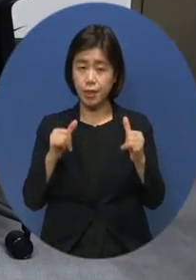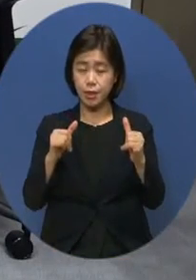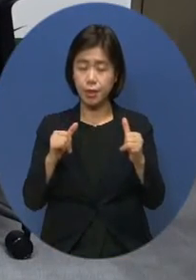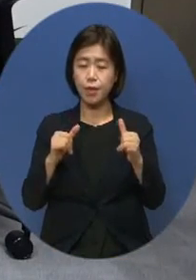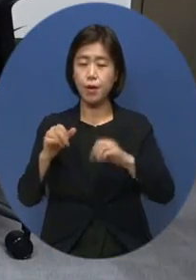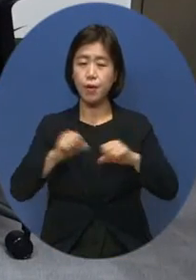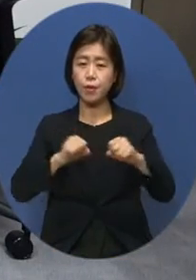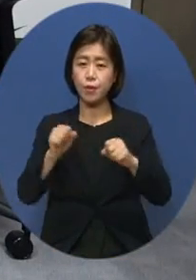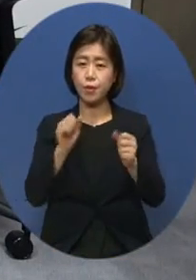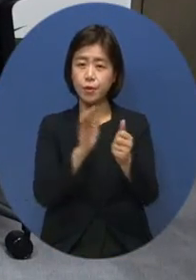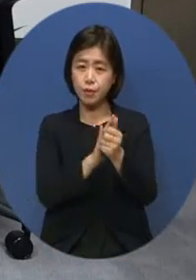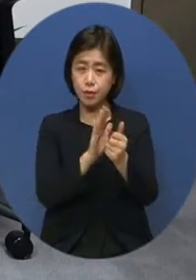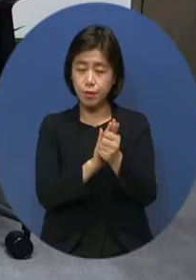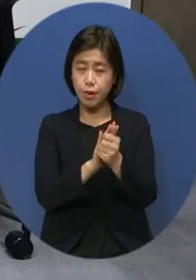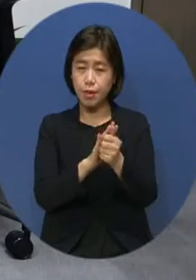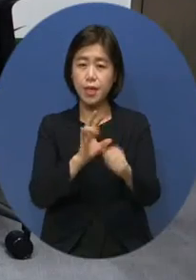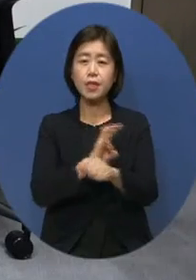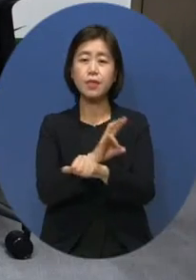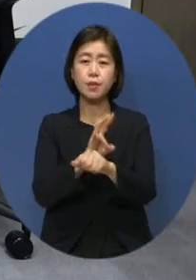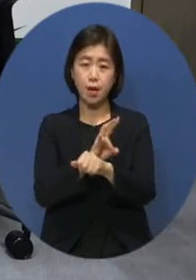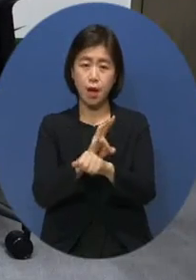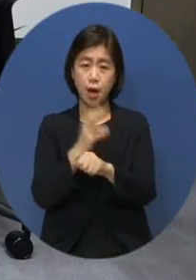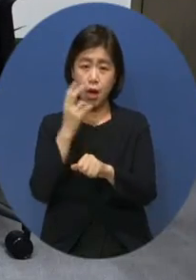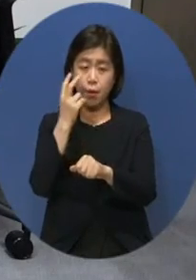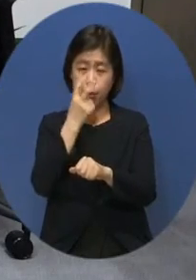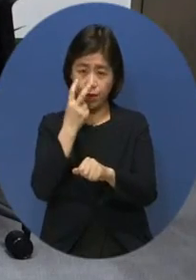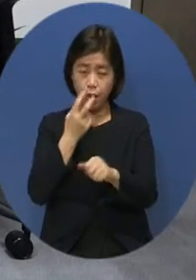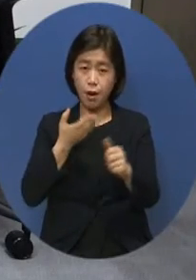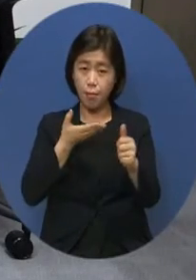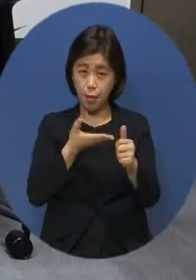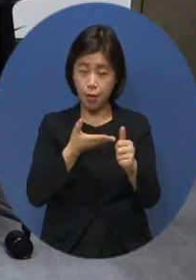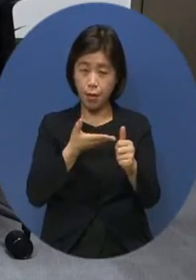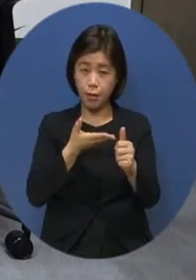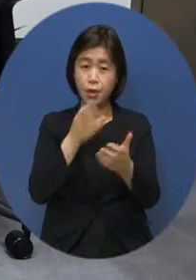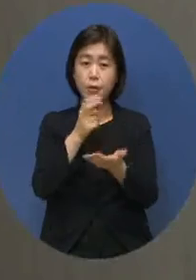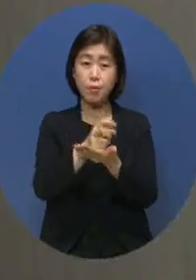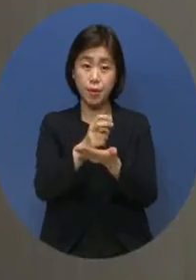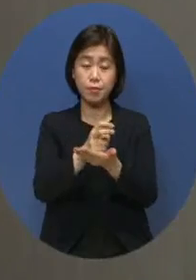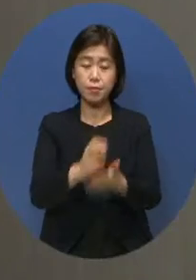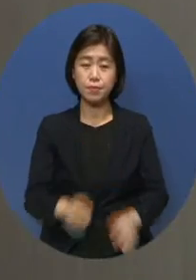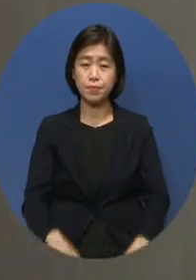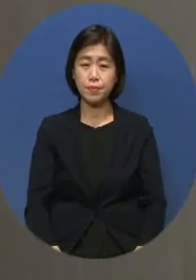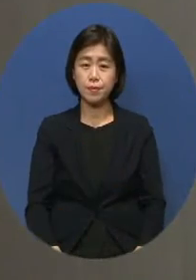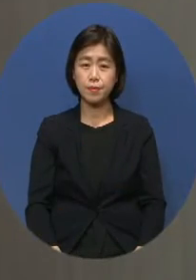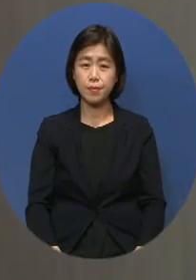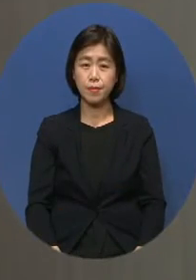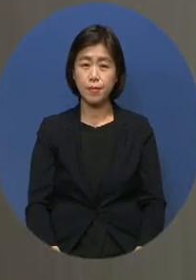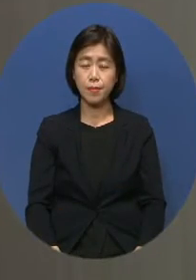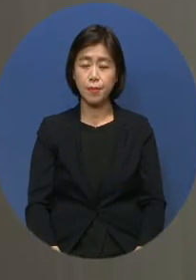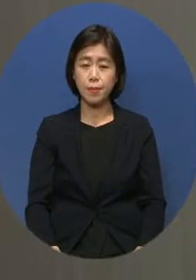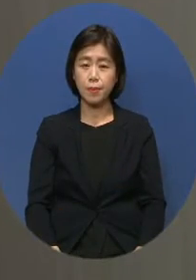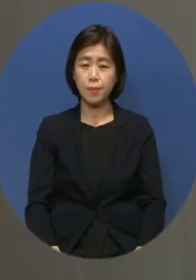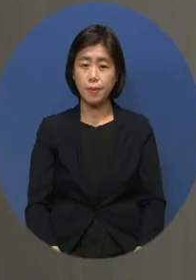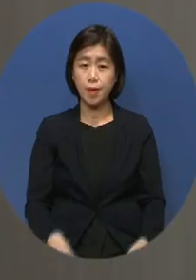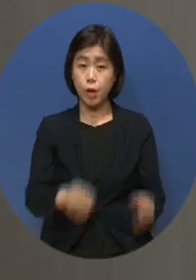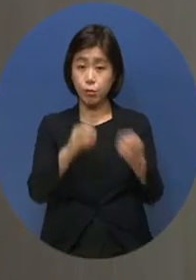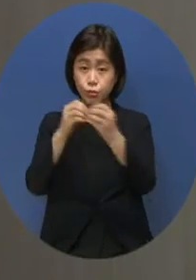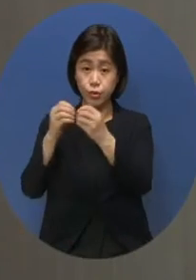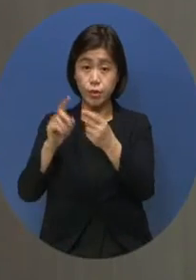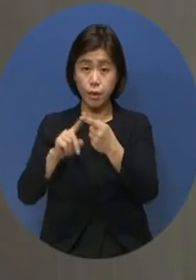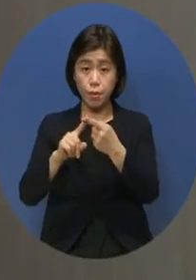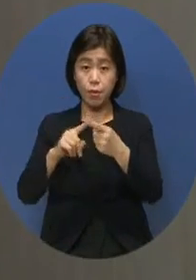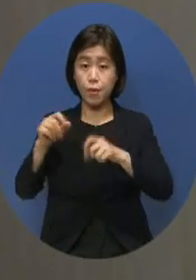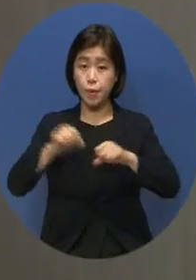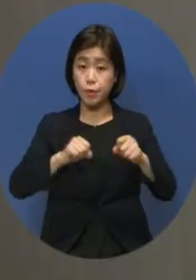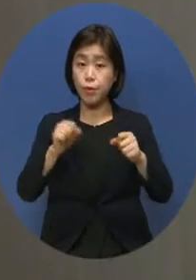24시간 보장법이 이제 장혜영 의원실의 1호 법안이었는데요. 그러니까 말 그대로 그 활동 지원 제도가